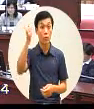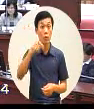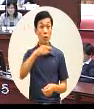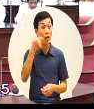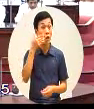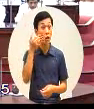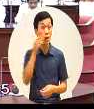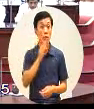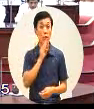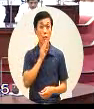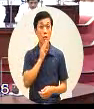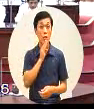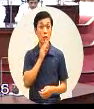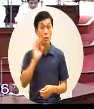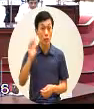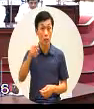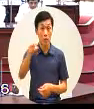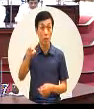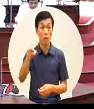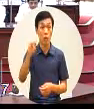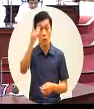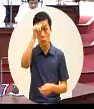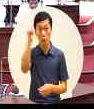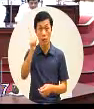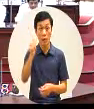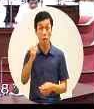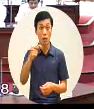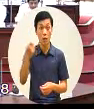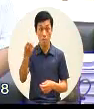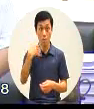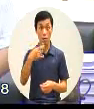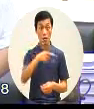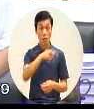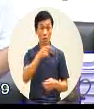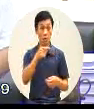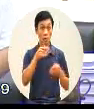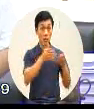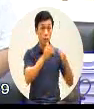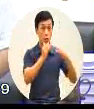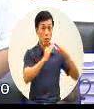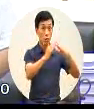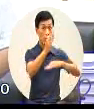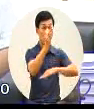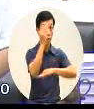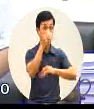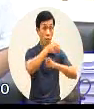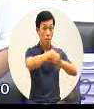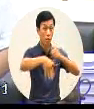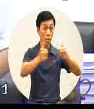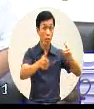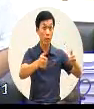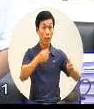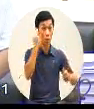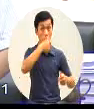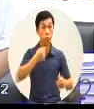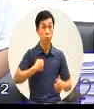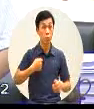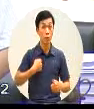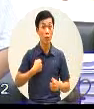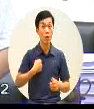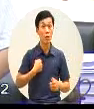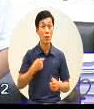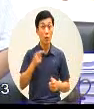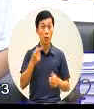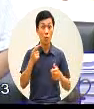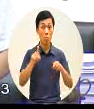捌你。结果伊讲伊实在做者企业官员，拢高职的，高职的。嗯。平常时伊嚣